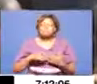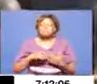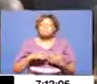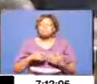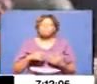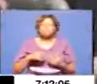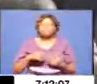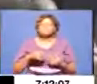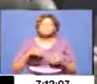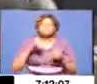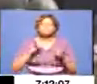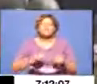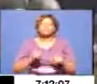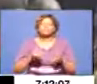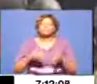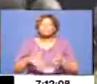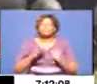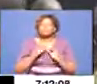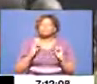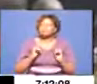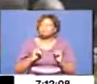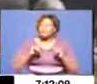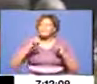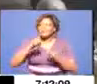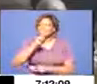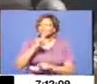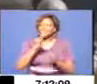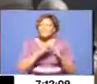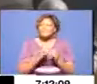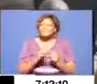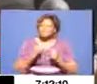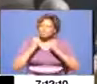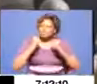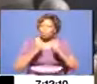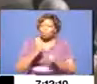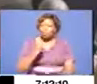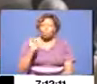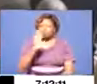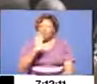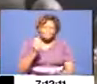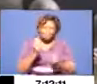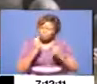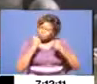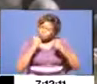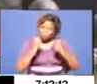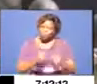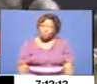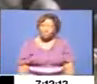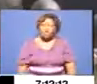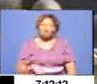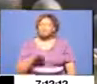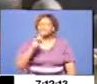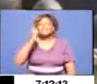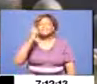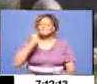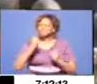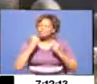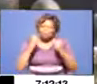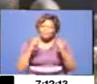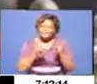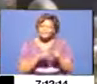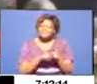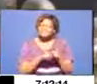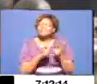ni lazima chama cha KANU kiwe strong, chama cha Wiper kiwe strong, chama cha Ford Kenya kiwe strong, na chama